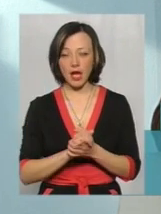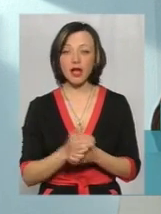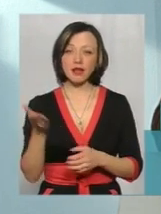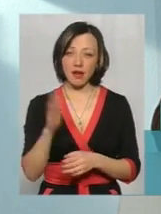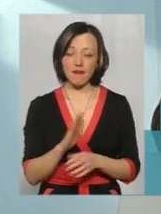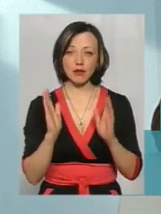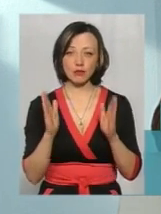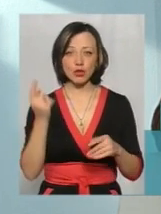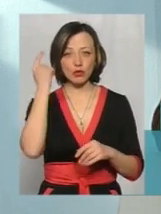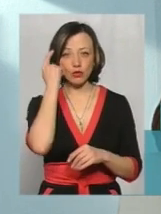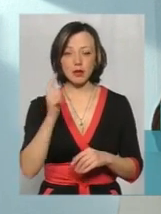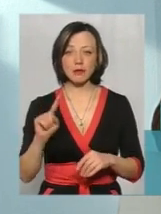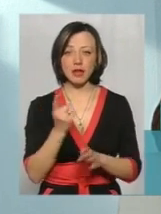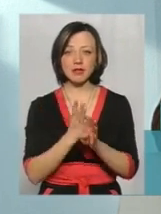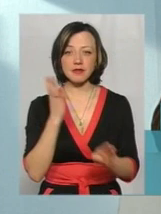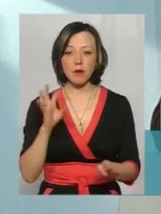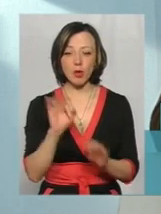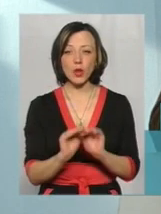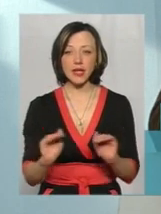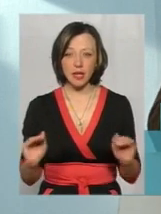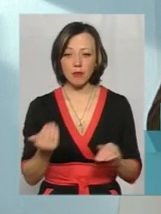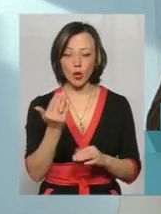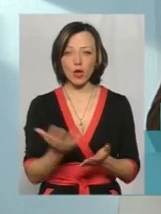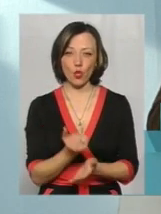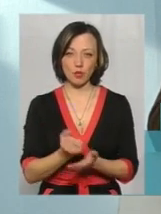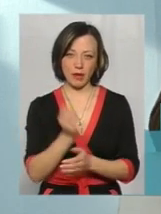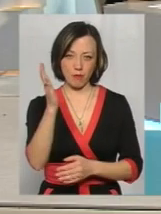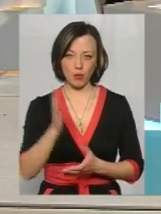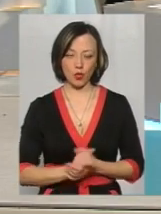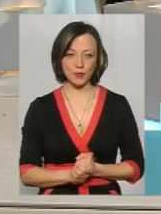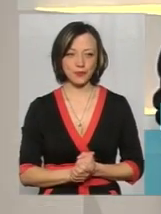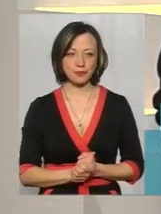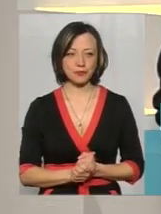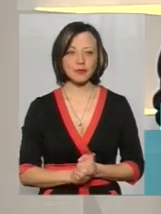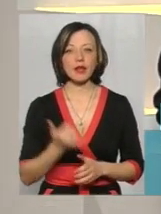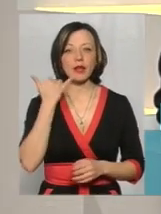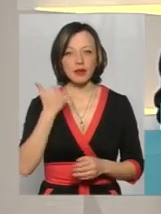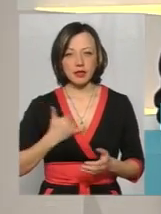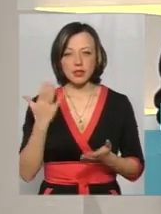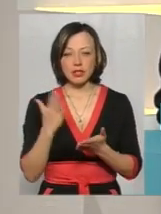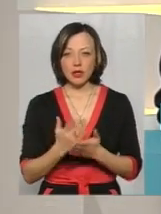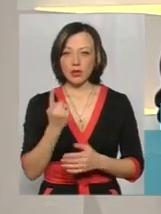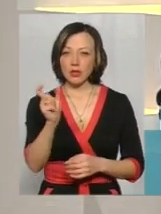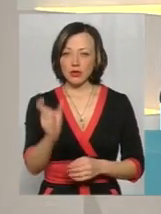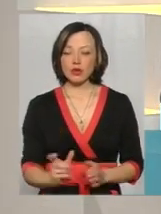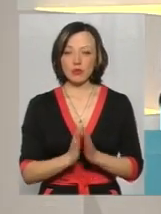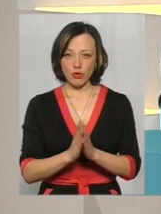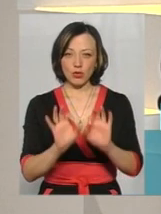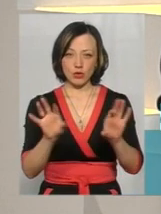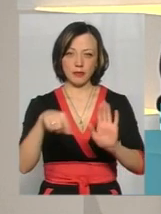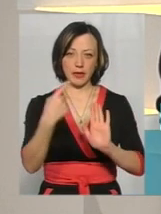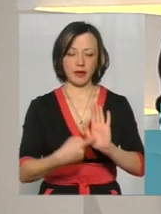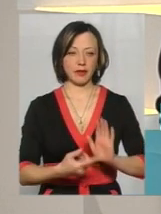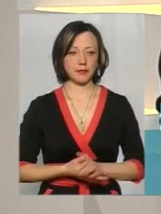давайте будемо думати перш за все про дітей і про їхні успіхи у майбутньому. Дякую, пане Олег. У нас на зв'язку є ще один глядач. Прошу, ваше